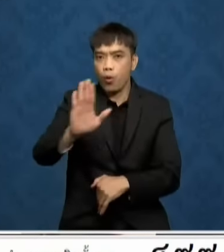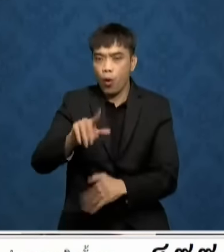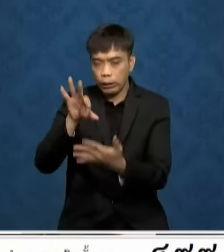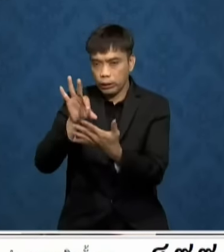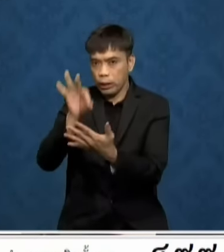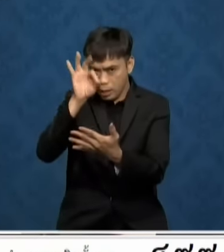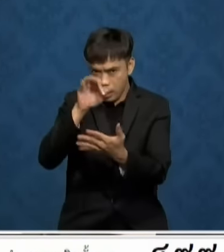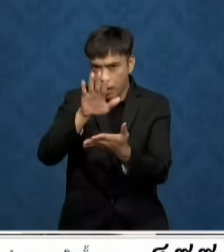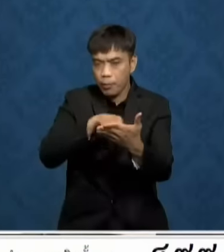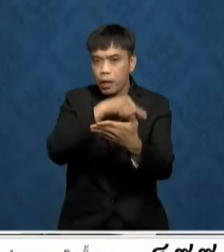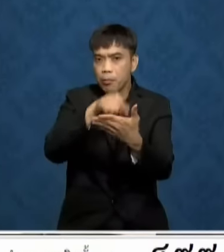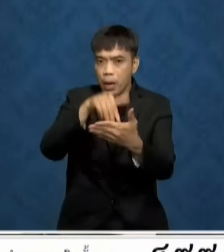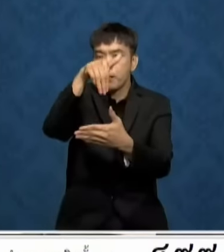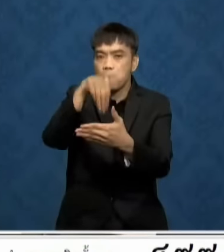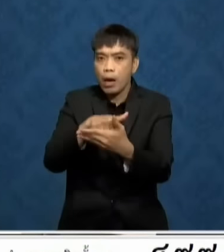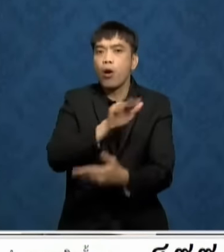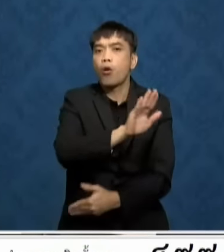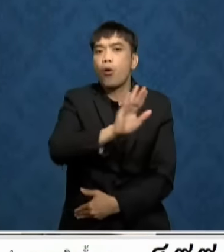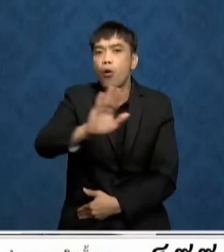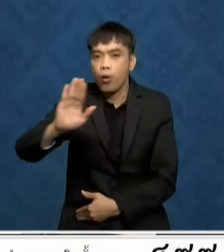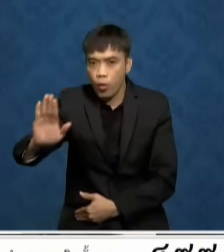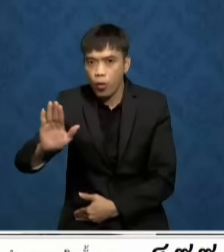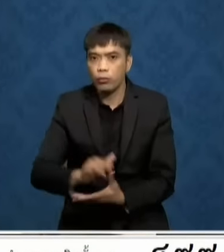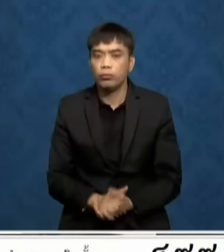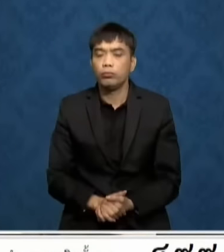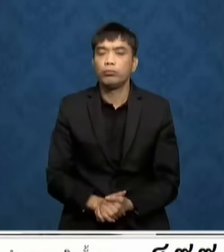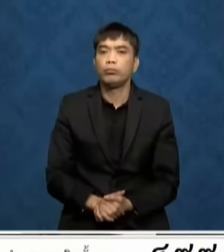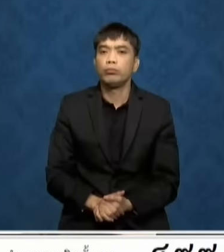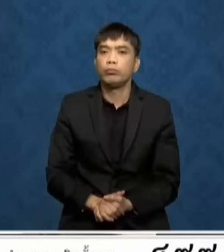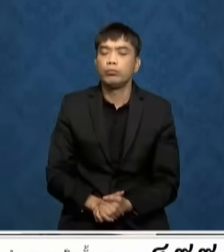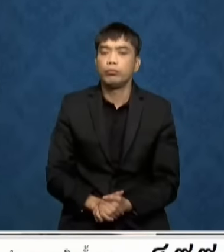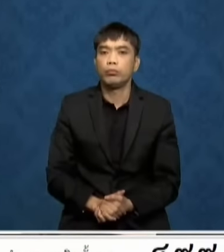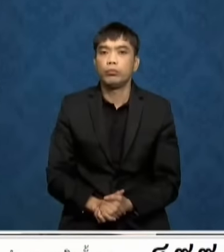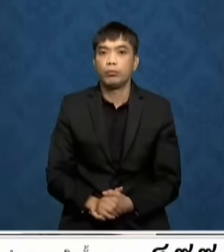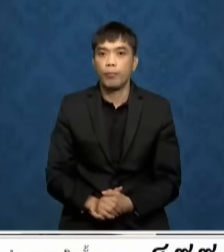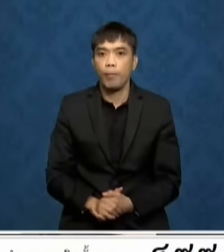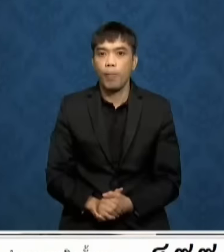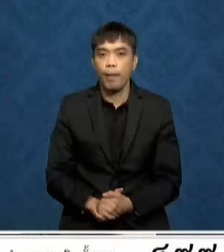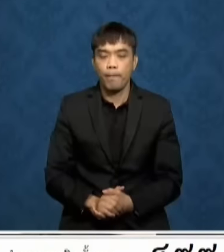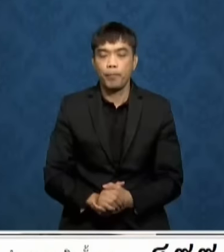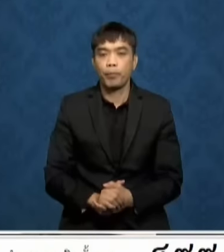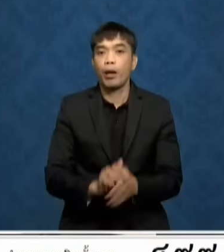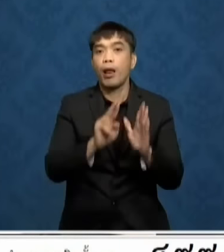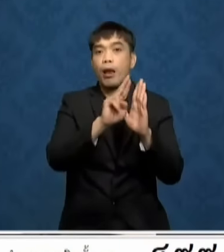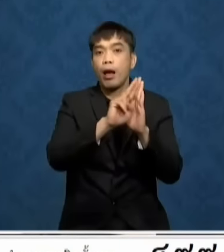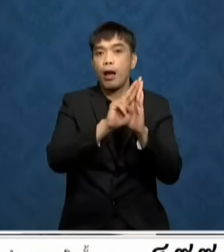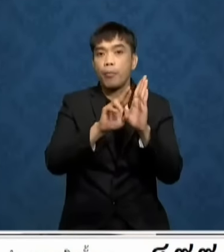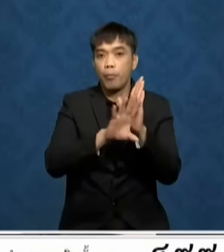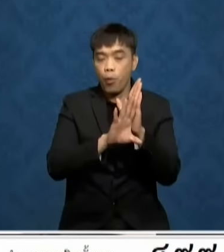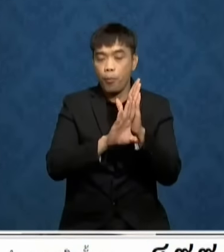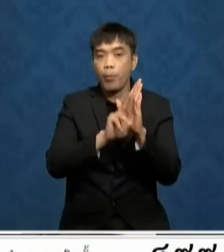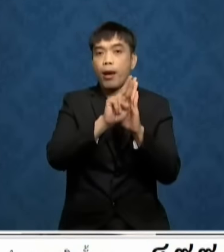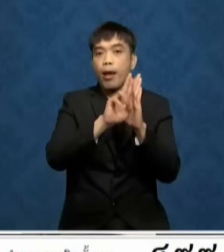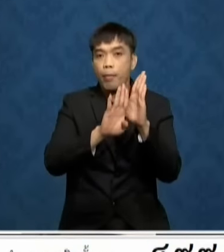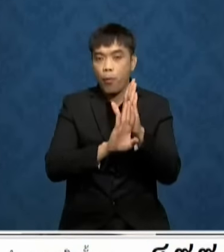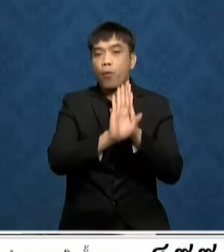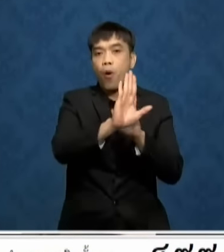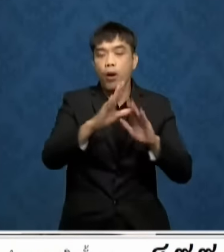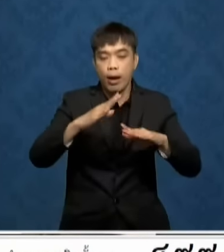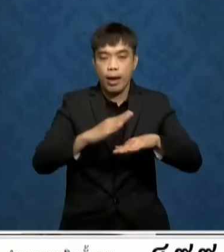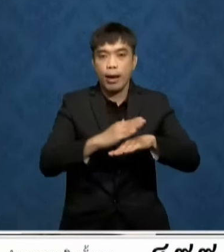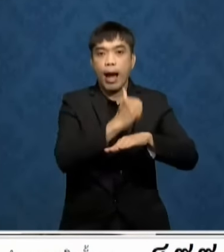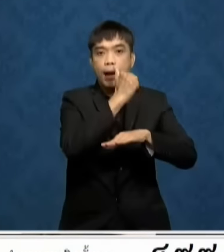นย์รวมเจตจำนงของมนุษย์ที่เกิดมาโดยเสรีในระบบการเมืองไทยค่ะการยุบพรรคการเมืองนั้นนำมาซึ่งปัญหา